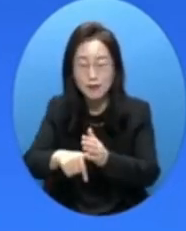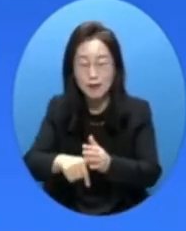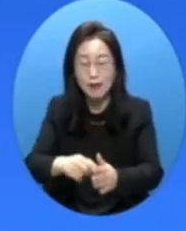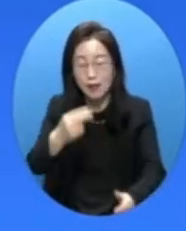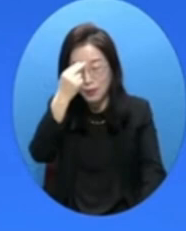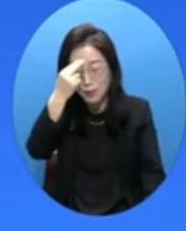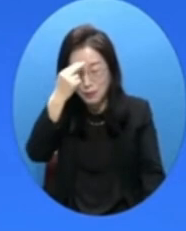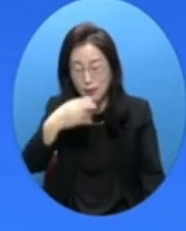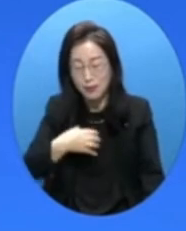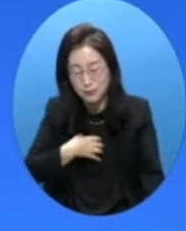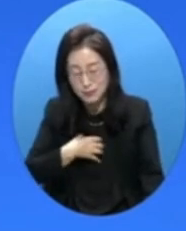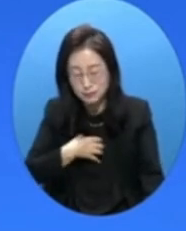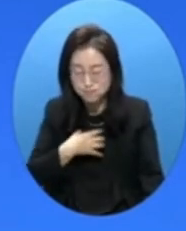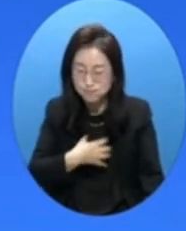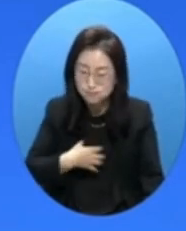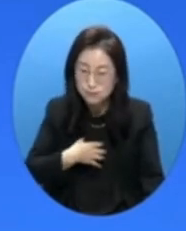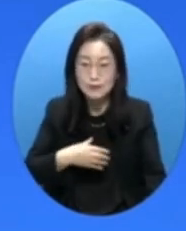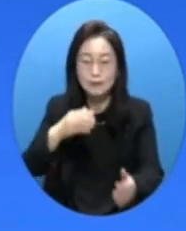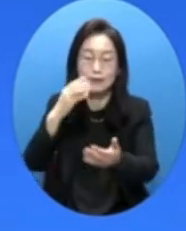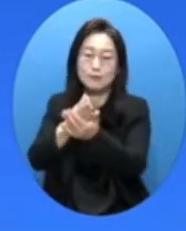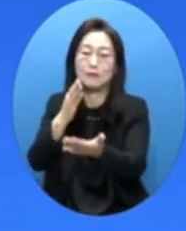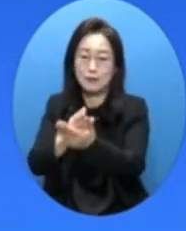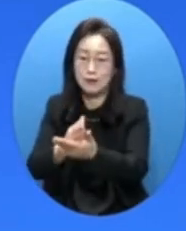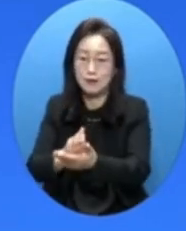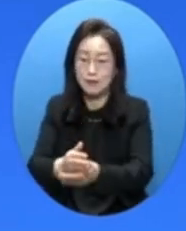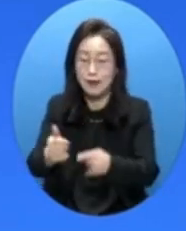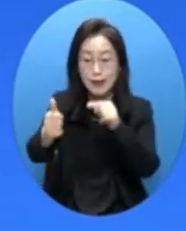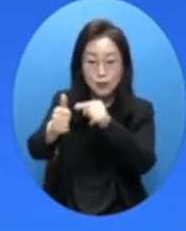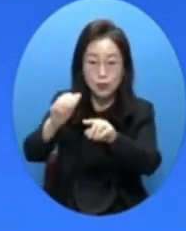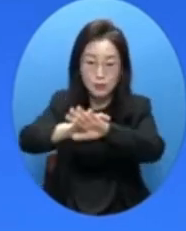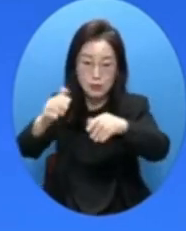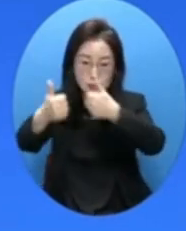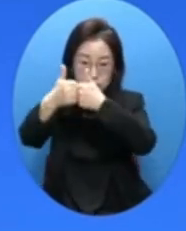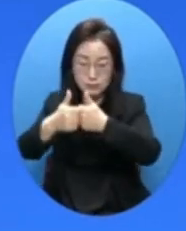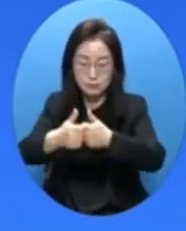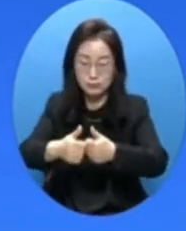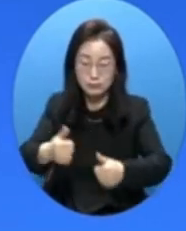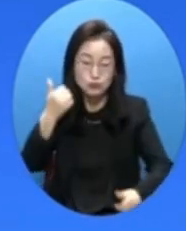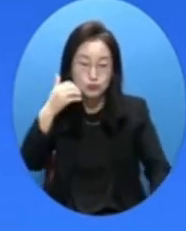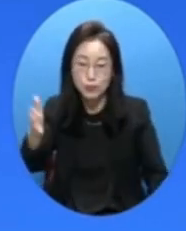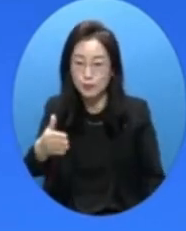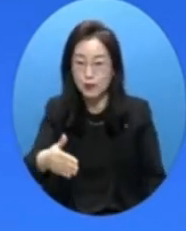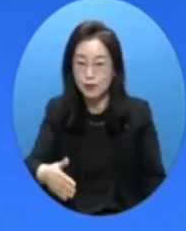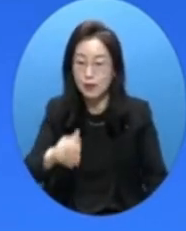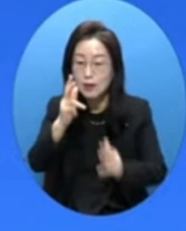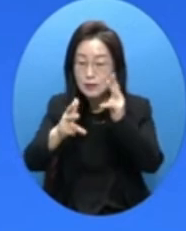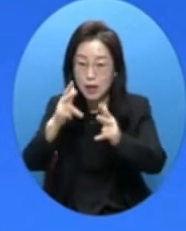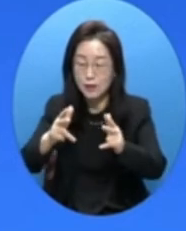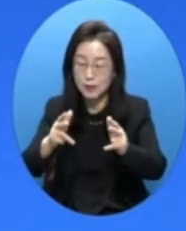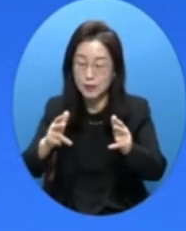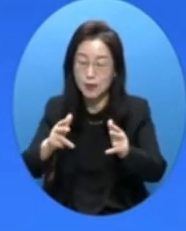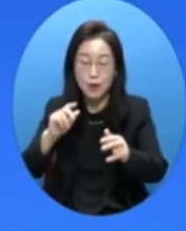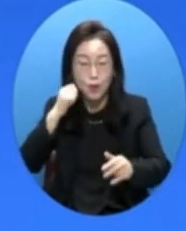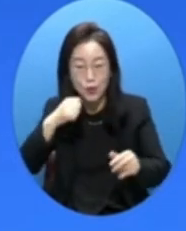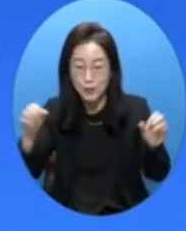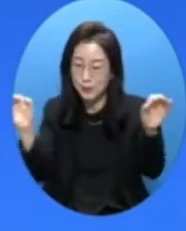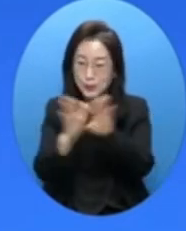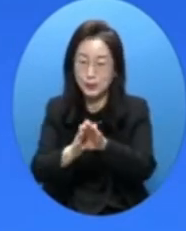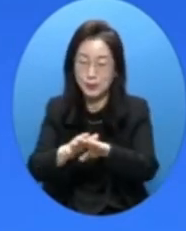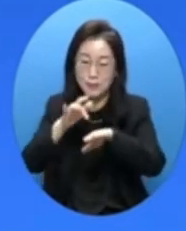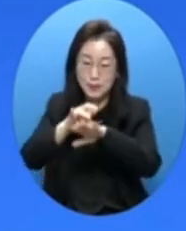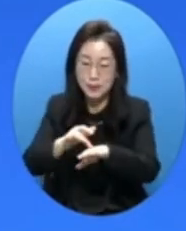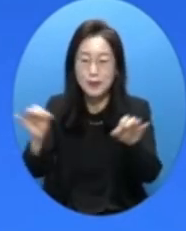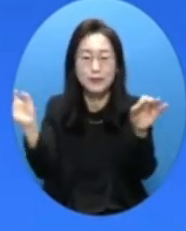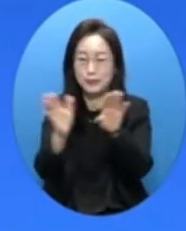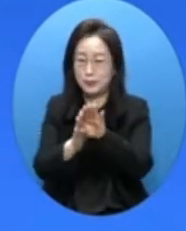때마다 염려합니다. 걱정하지 마시기 바랍니다. 너를 대적할 자가 없으리라. 사업의 어려움이 물러갈 것입니다. 흑암의 권세가 물러갈